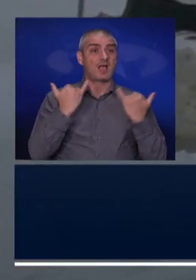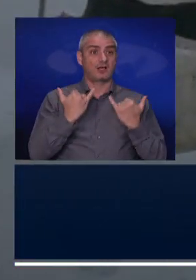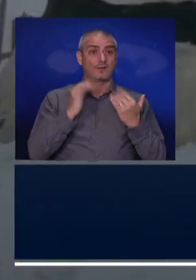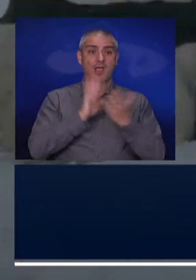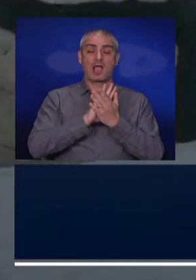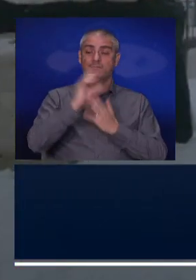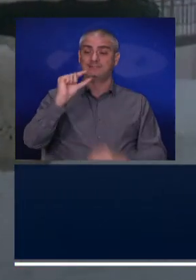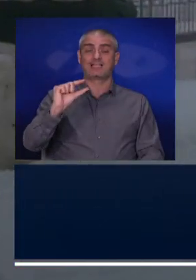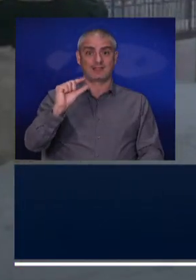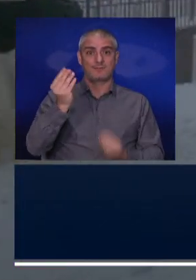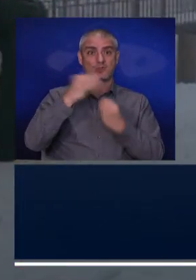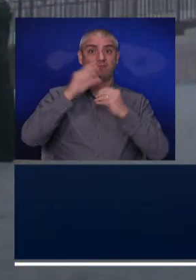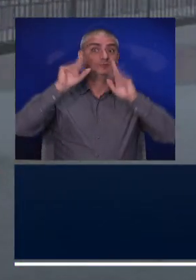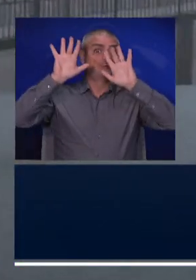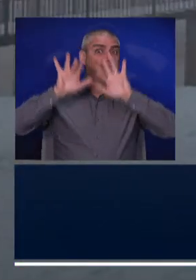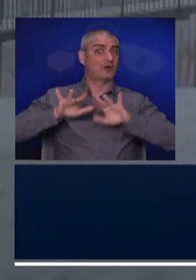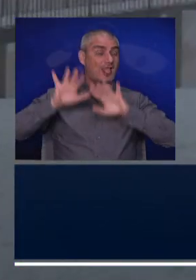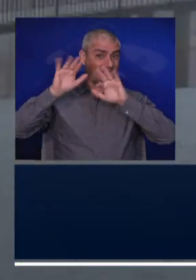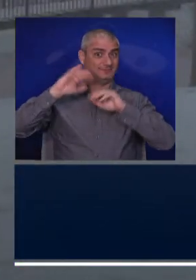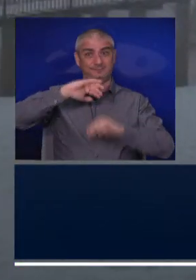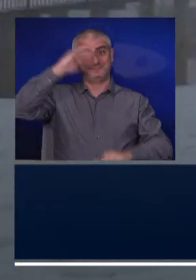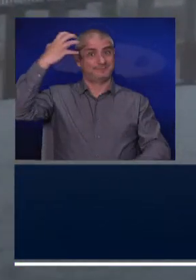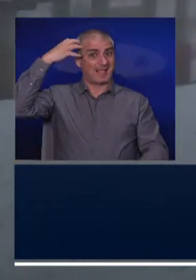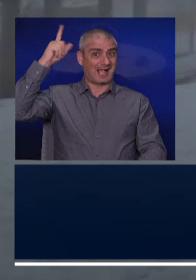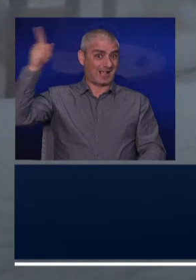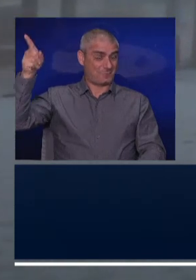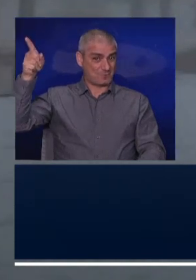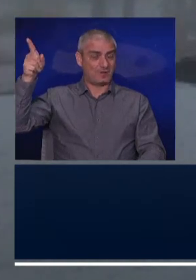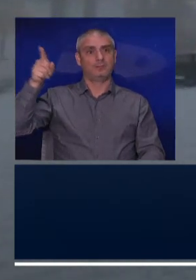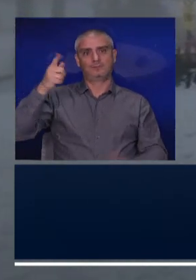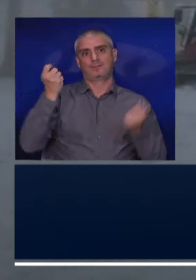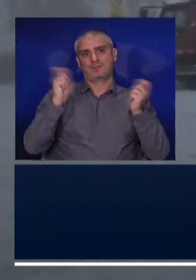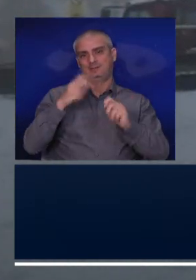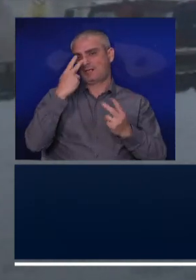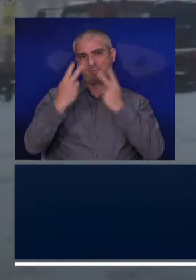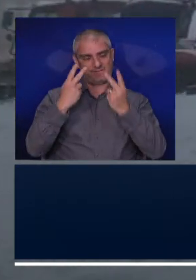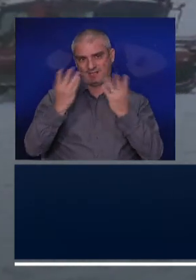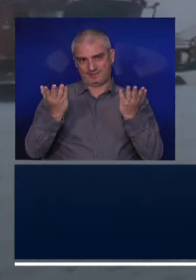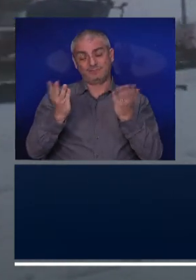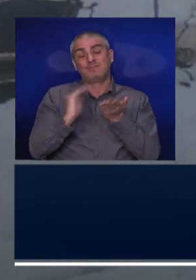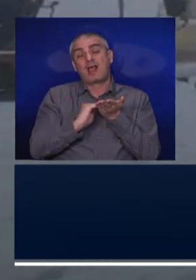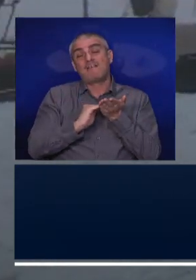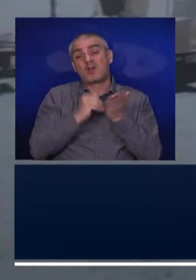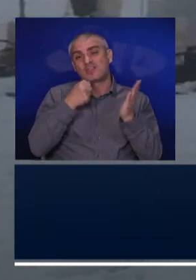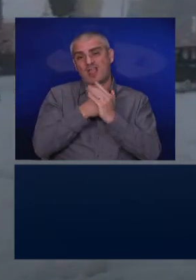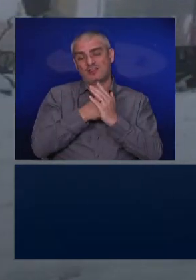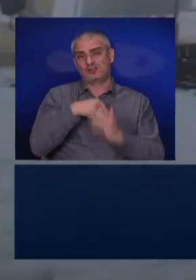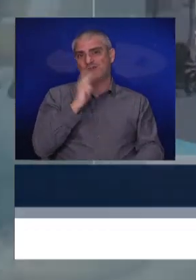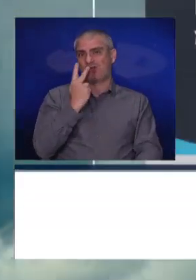15 סנטימטרים נוספים של שלג נערמו באתר החרמון. האתר נסגר למבקרים ומבקרות לפחות עד יום